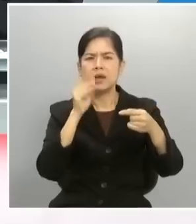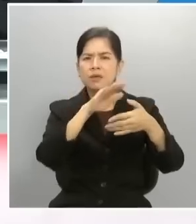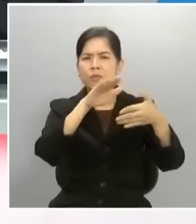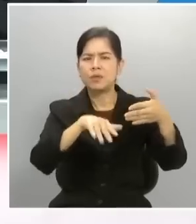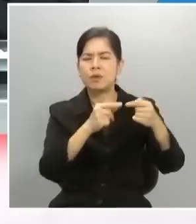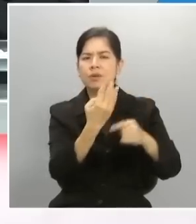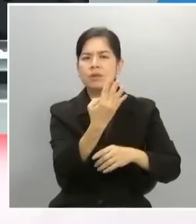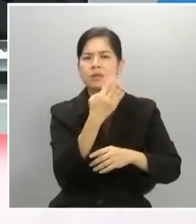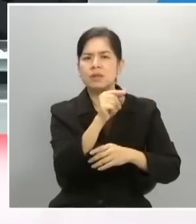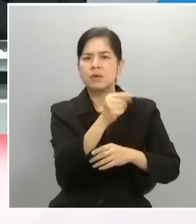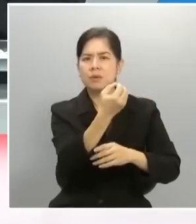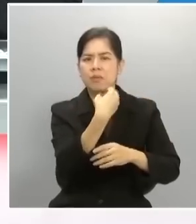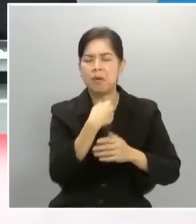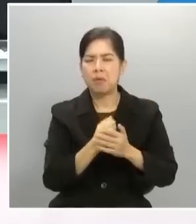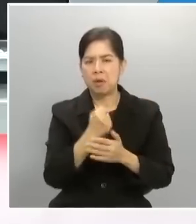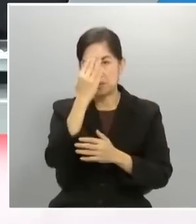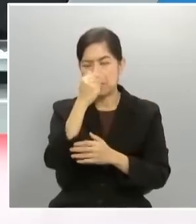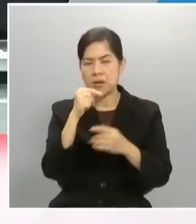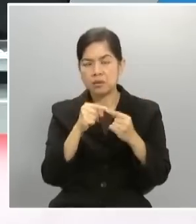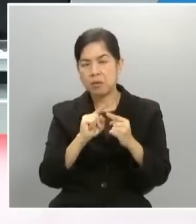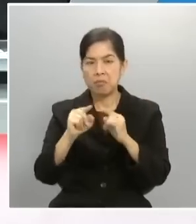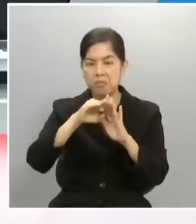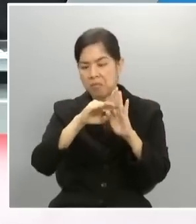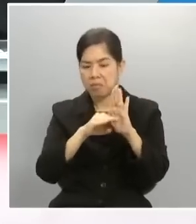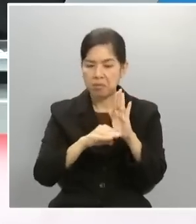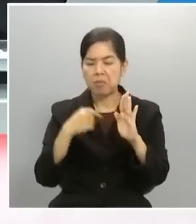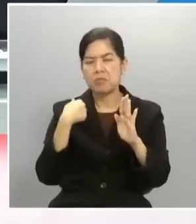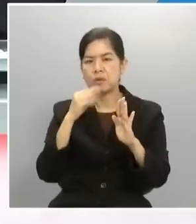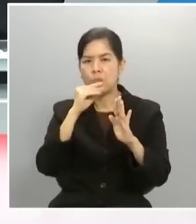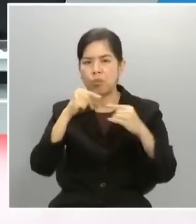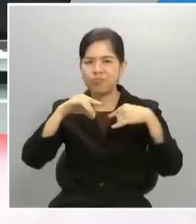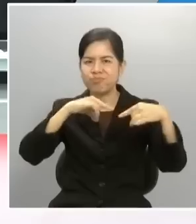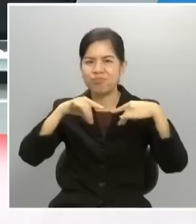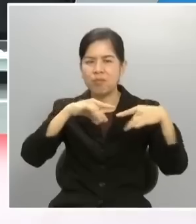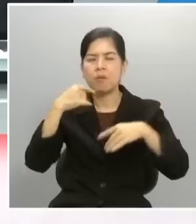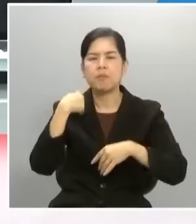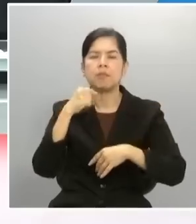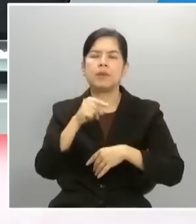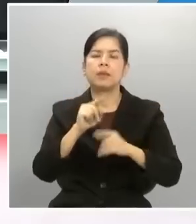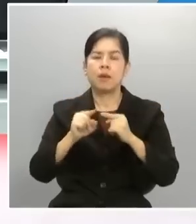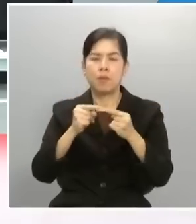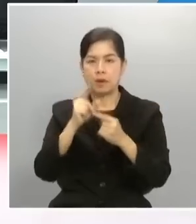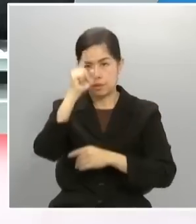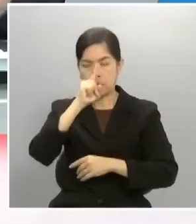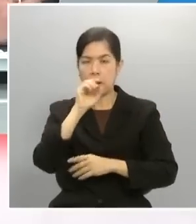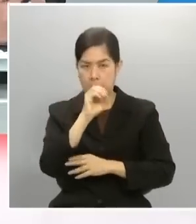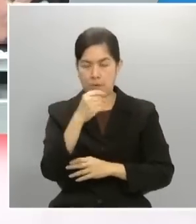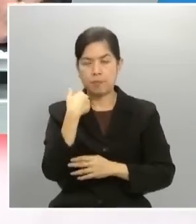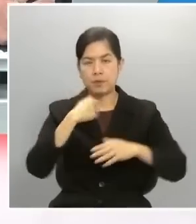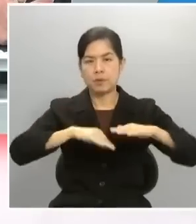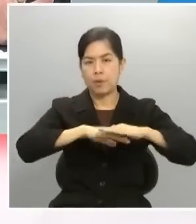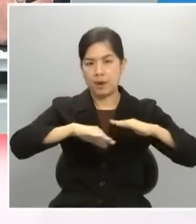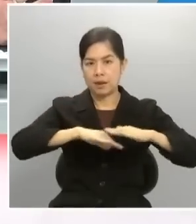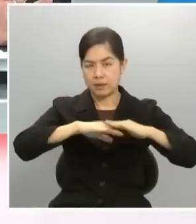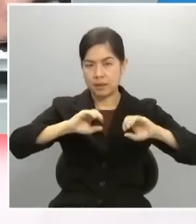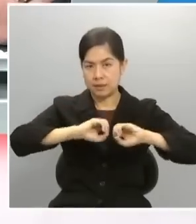เ้ยเหตุการณ์มันเป็นแบบนั้นมันเป็นแบบนี้ต่างหากมันอย่างงั้นอย่างงี้ต่างหากทุกสิ่งทุกอย่างมันพูดด้วยหลักฐานค่ะนะฮะอันนี้ในมุมของคุณดิว